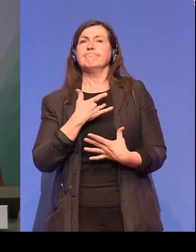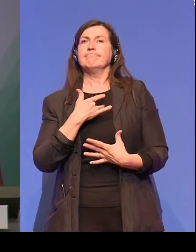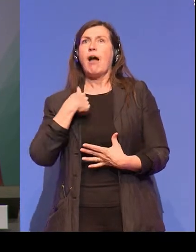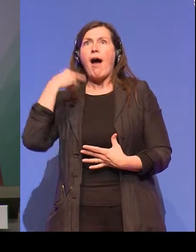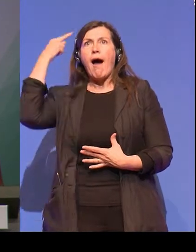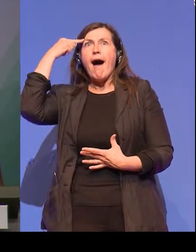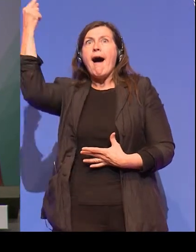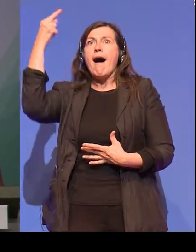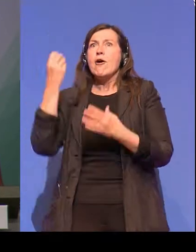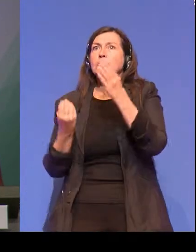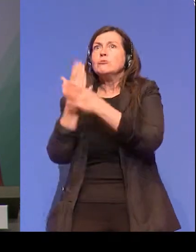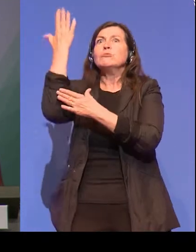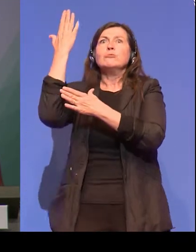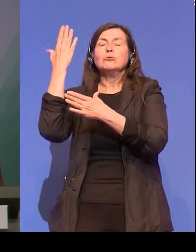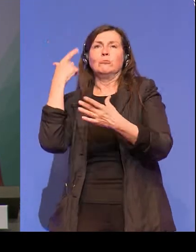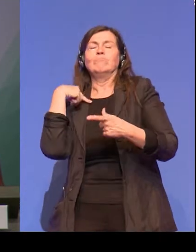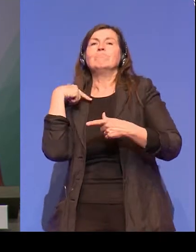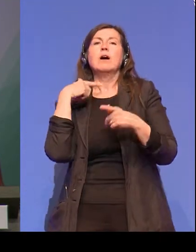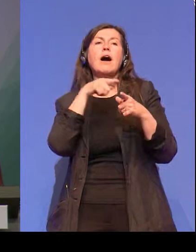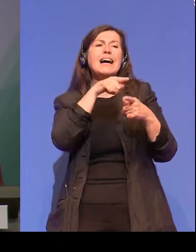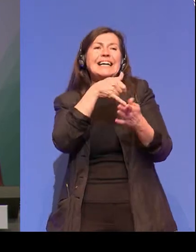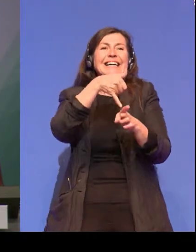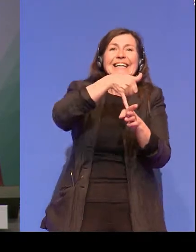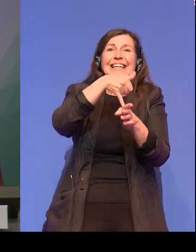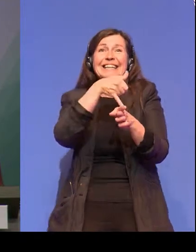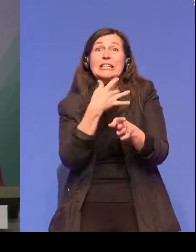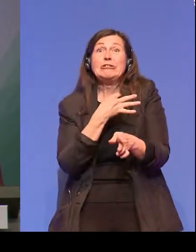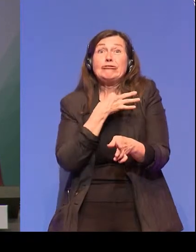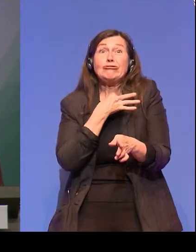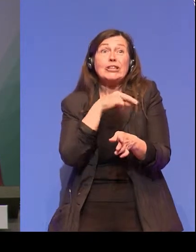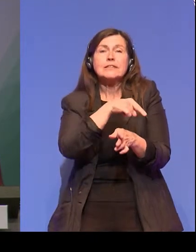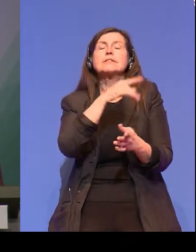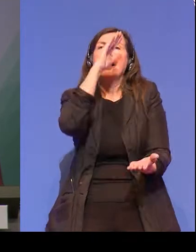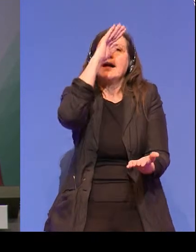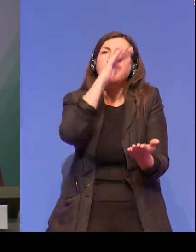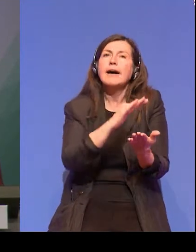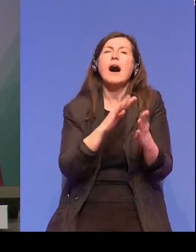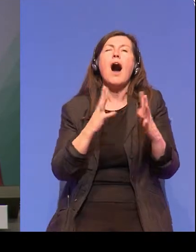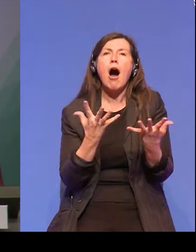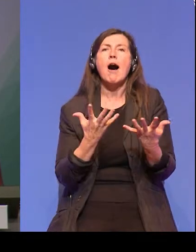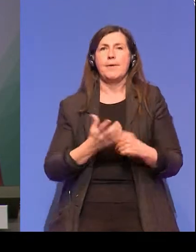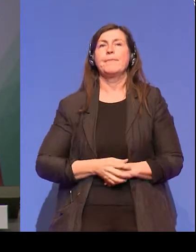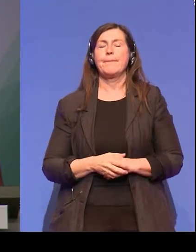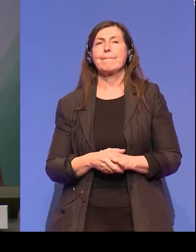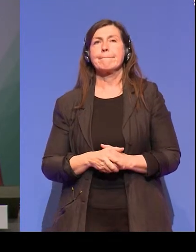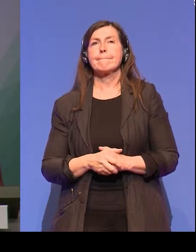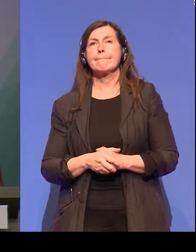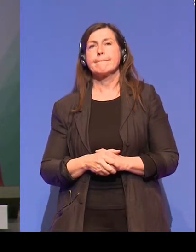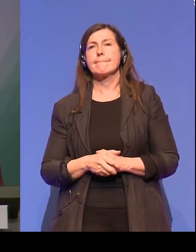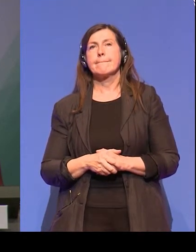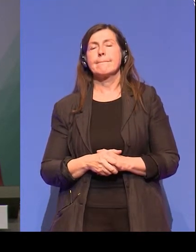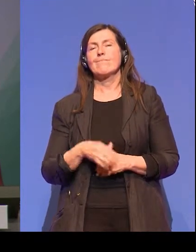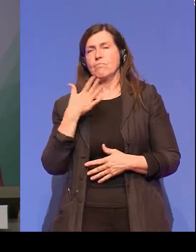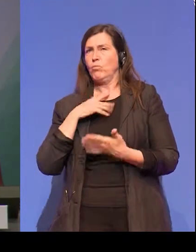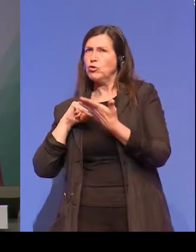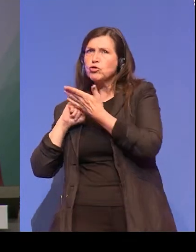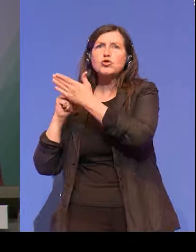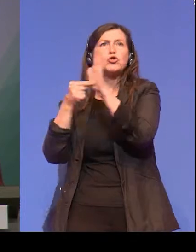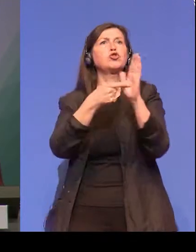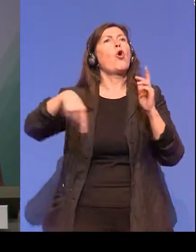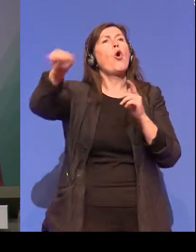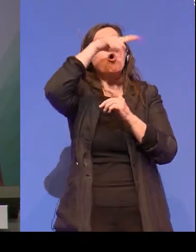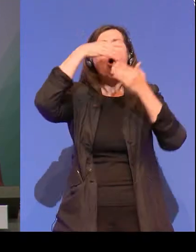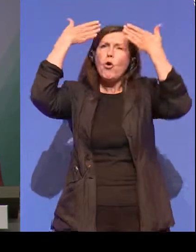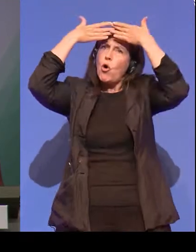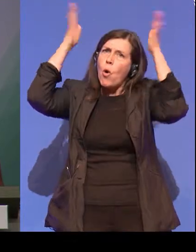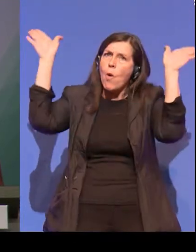risques. Enfin, faisons preuve d'ouverture et discutons de manière honnête